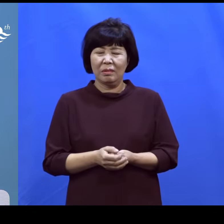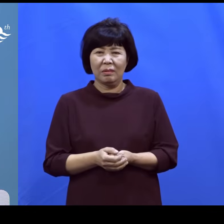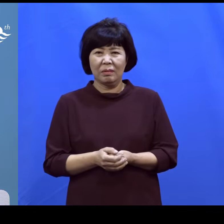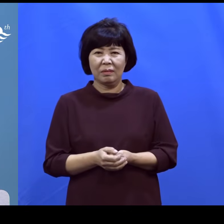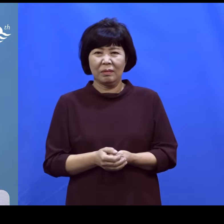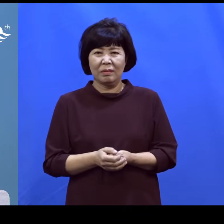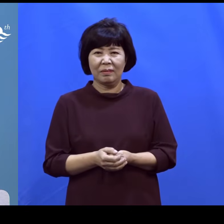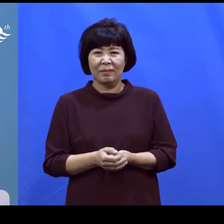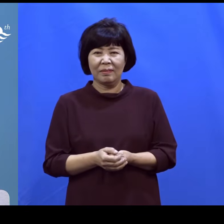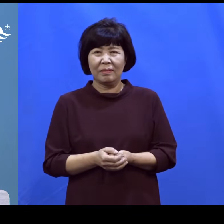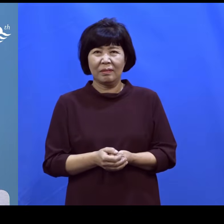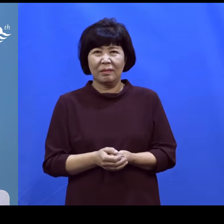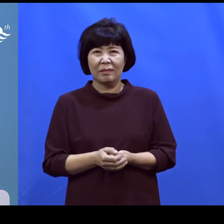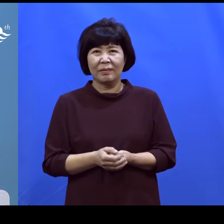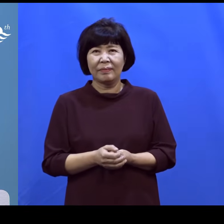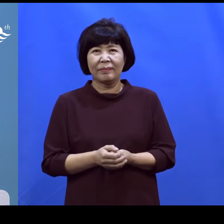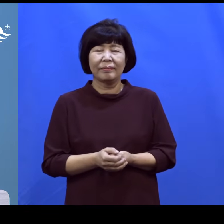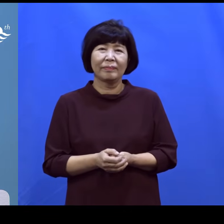오해합니다.